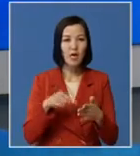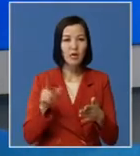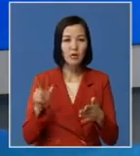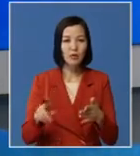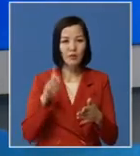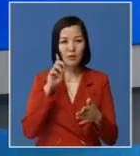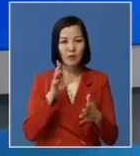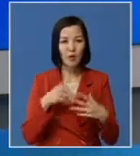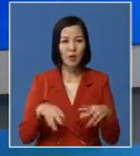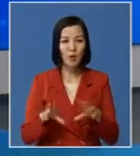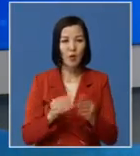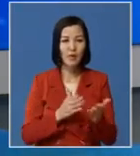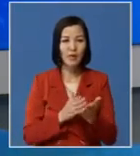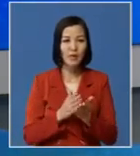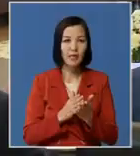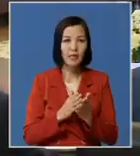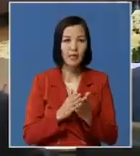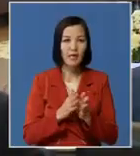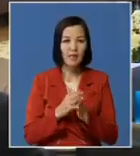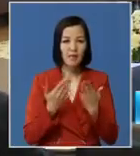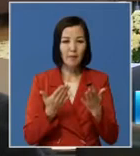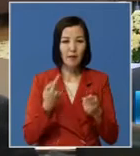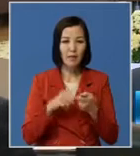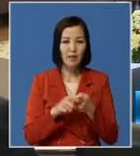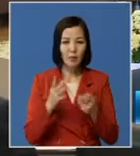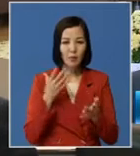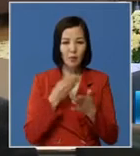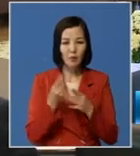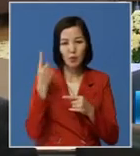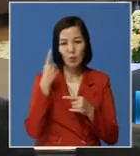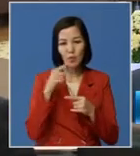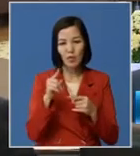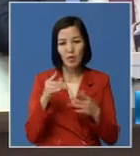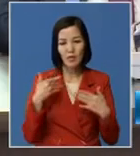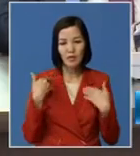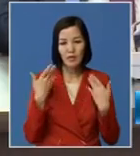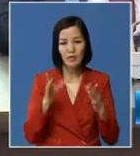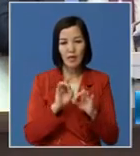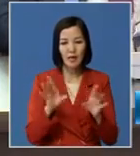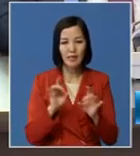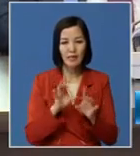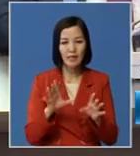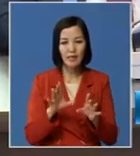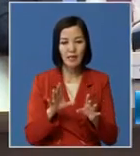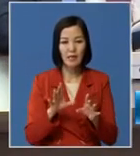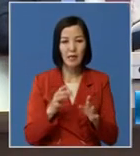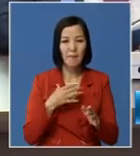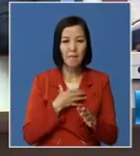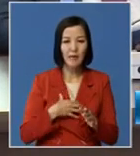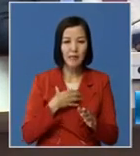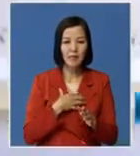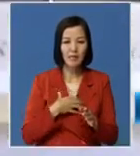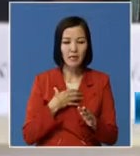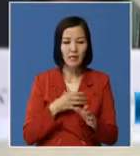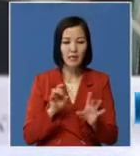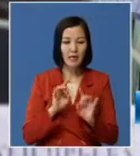мемлекет және қоғам қайраткерлері кітапқа қатысты пікір білдіріп, еңбектің саналы ұрпақ тәрбиесіндегі маңыздылығына тоқталды.